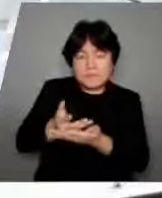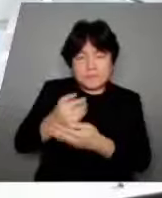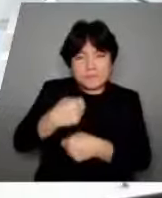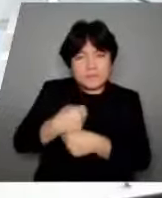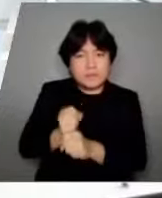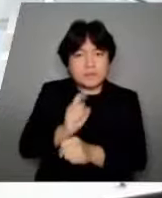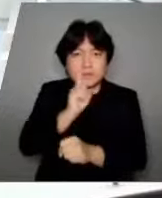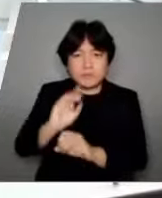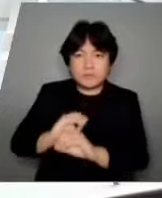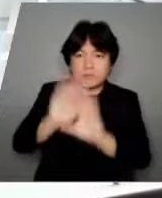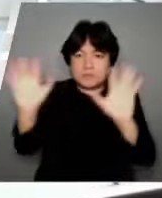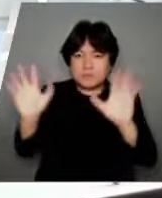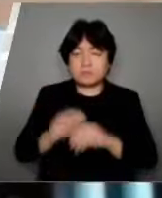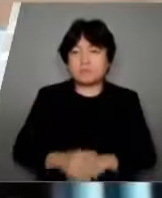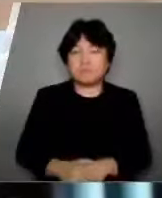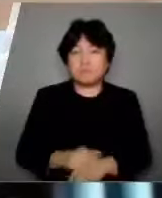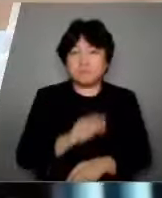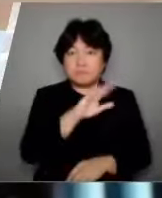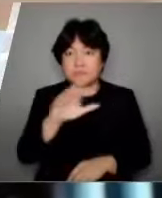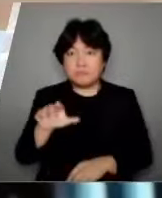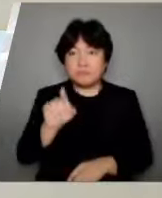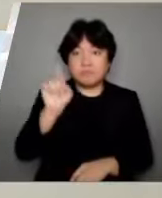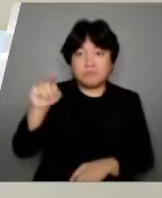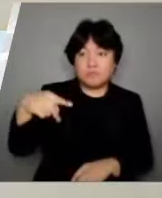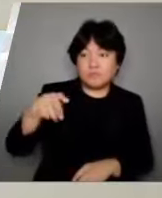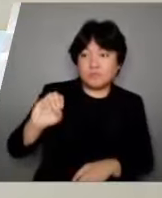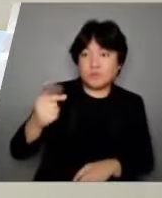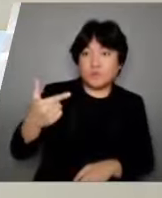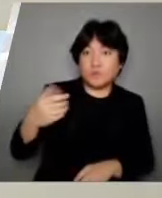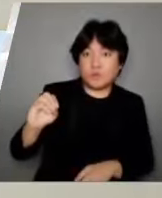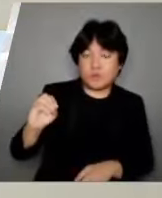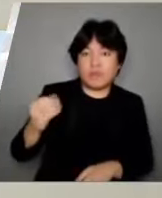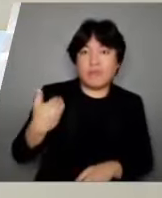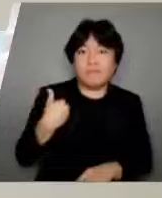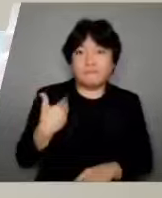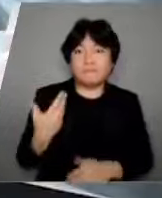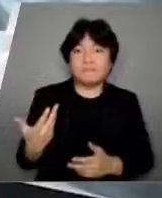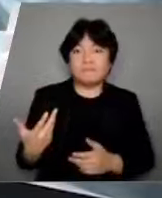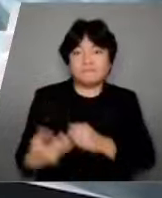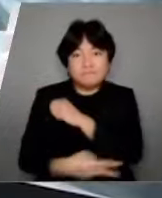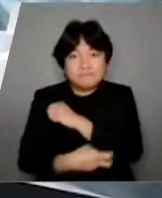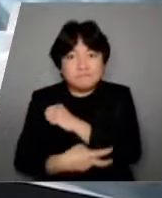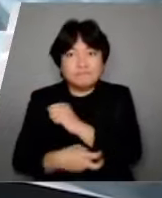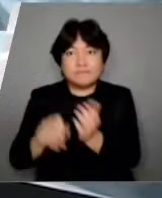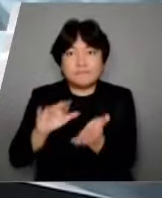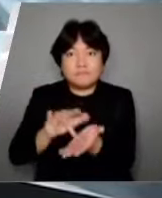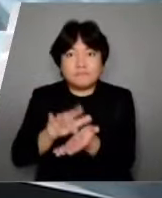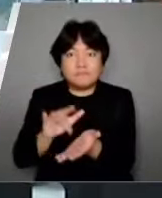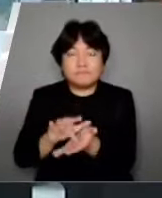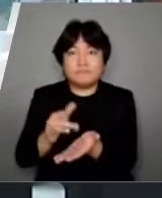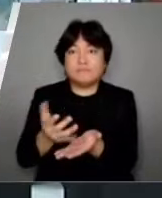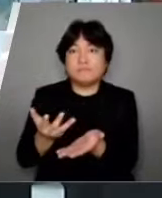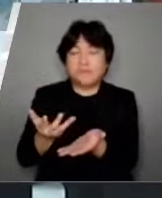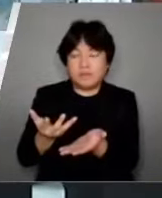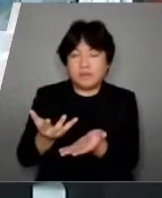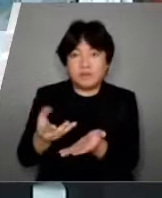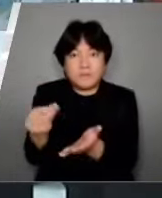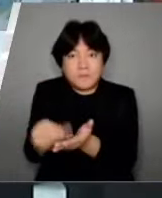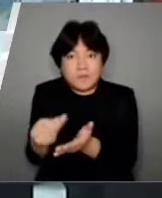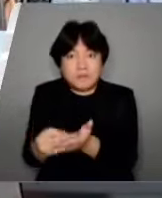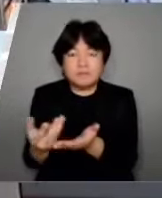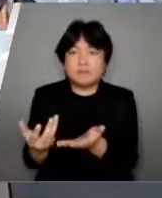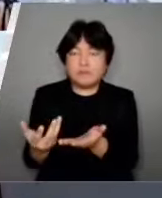sa nakaambang exodus ng POGO workers. Maraming elements within the BID. Nagagawa pa sila ng pera, palabas na yung mga